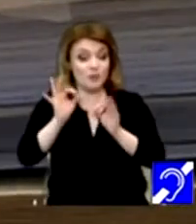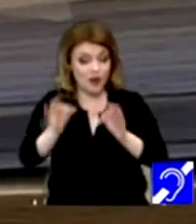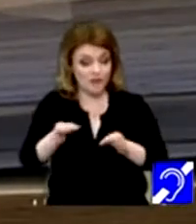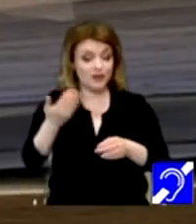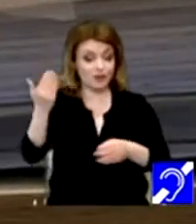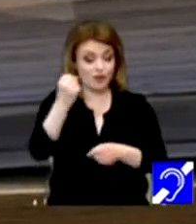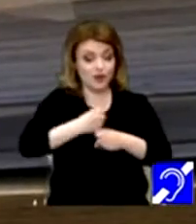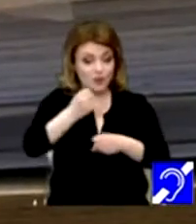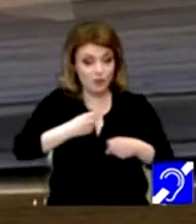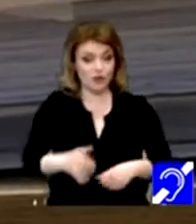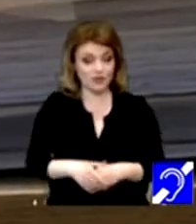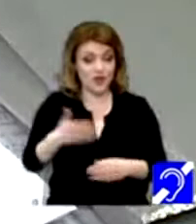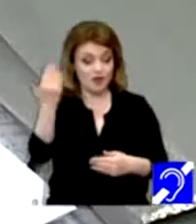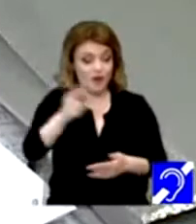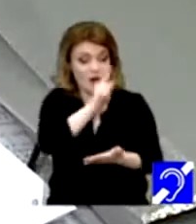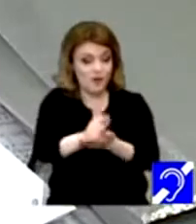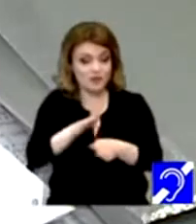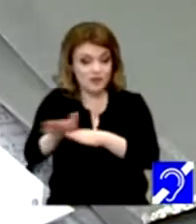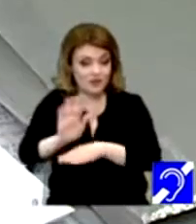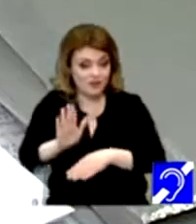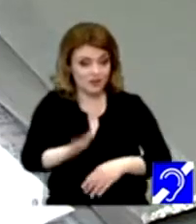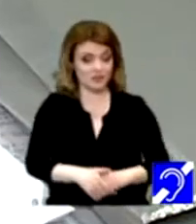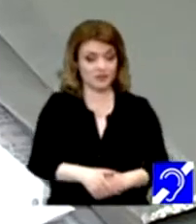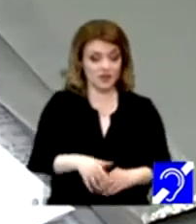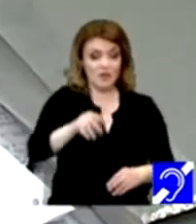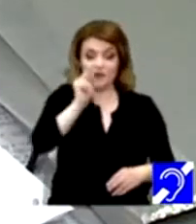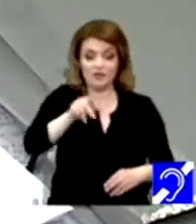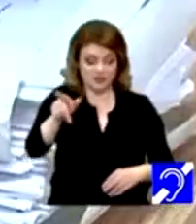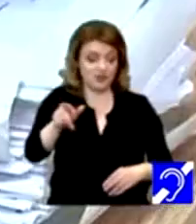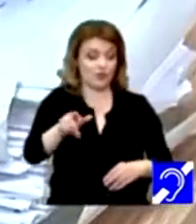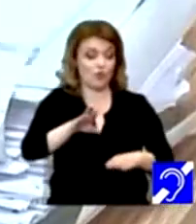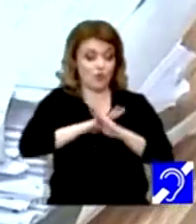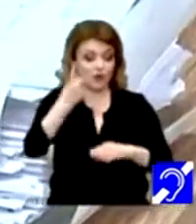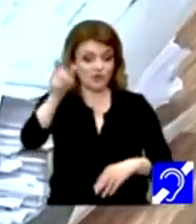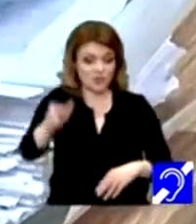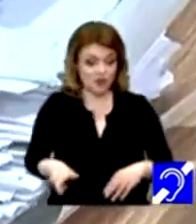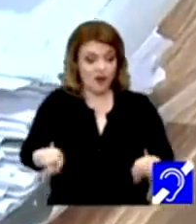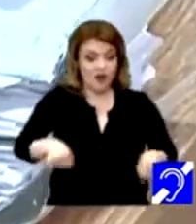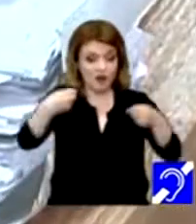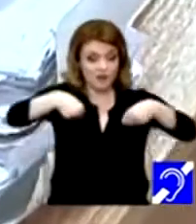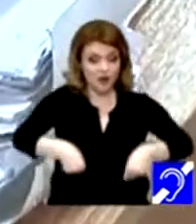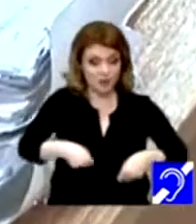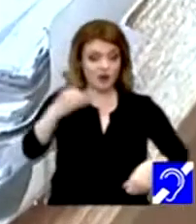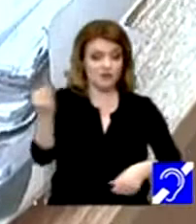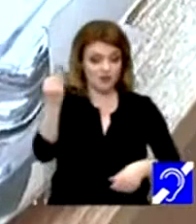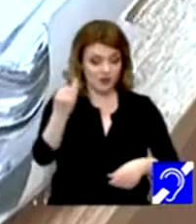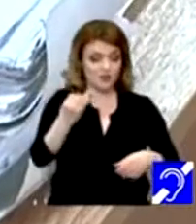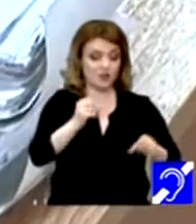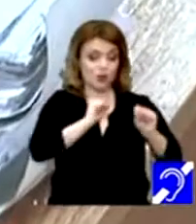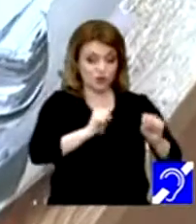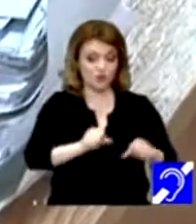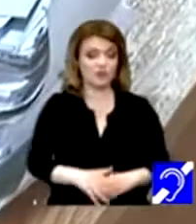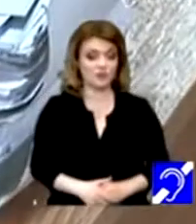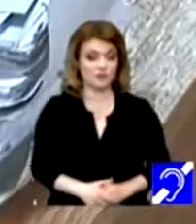îndeplinirea necorespunzătoare a obligațiilor de serviciu soldată cu decesul unei persoane și încălcarea drepturilor și intereselor ocrotite de